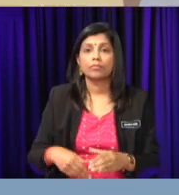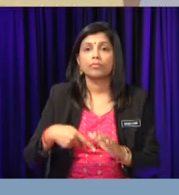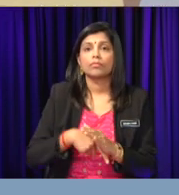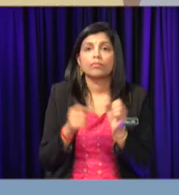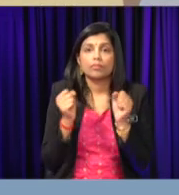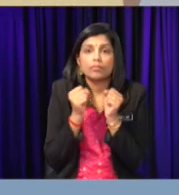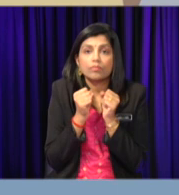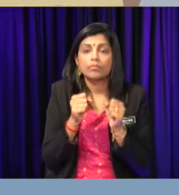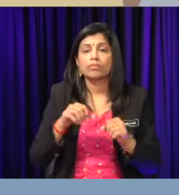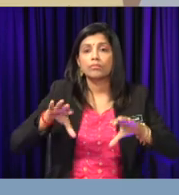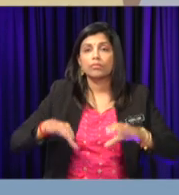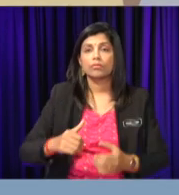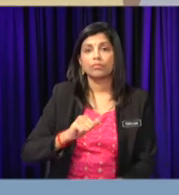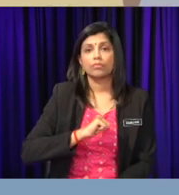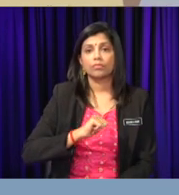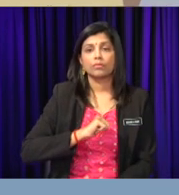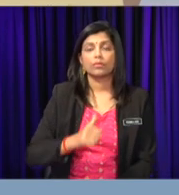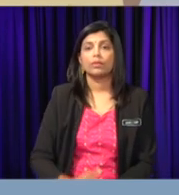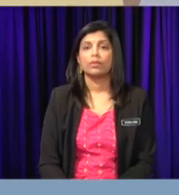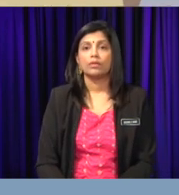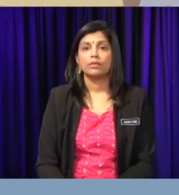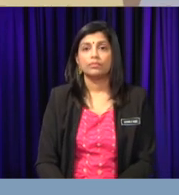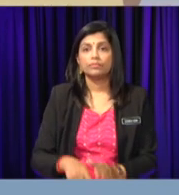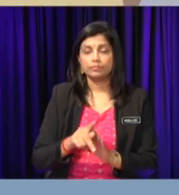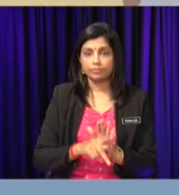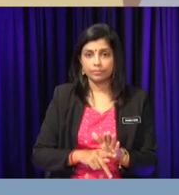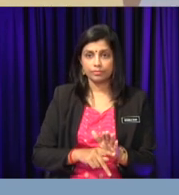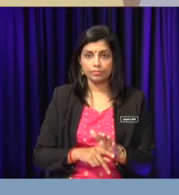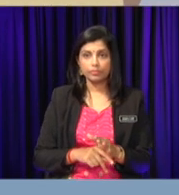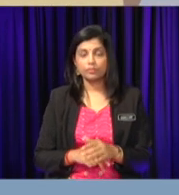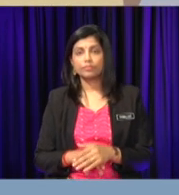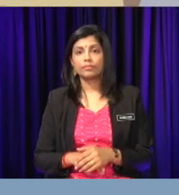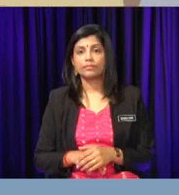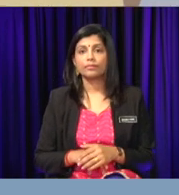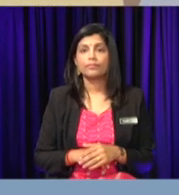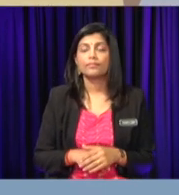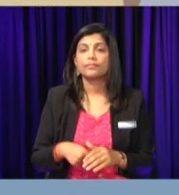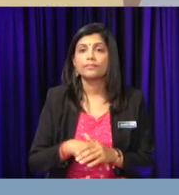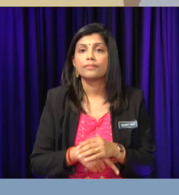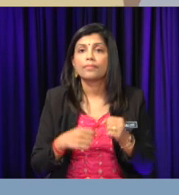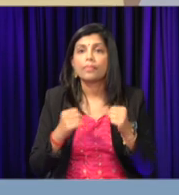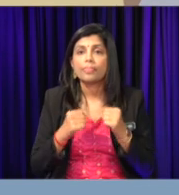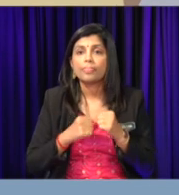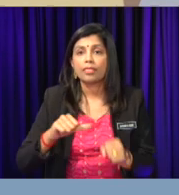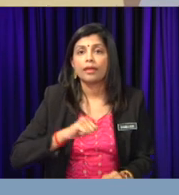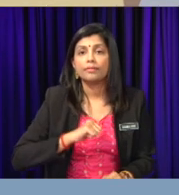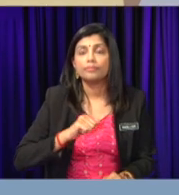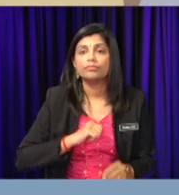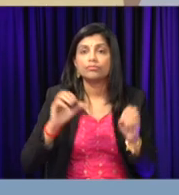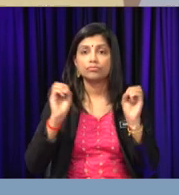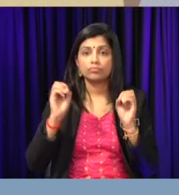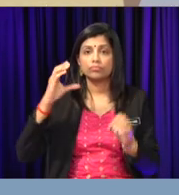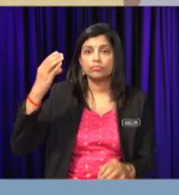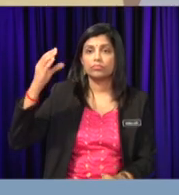masalahnya tiada pencemarannya akan berlaku contohnya pencemaran udara yang berlaku yang